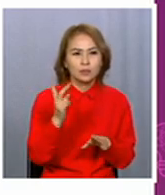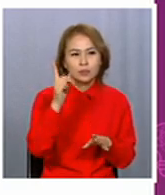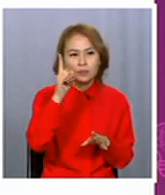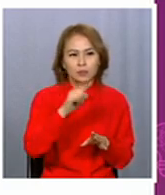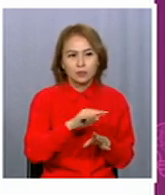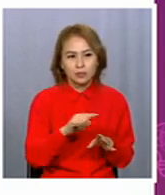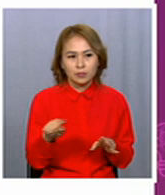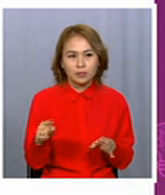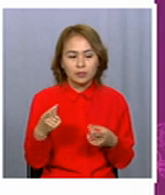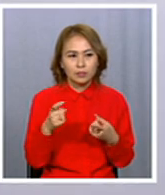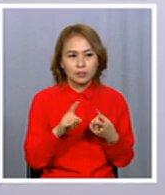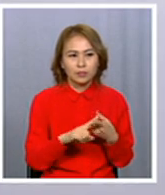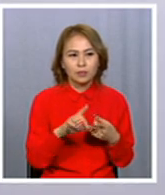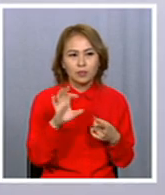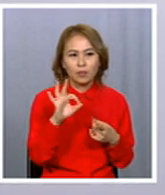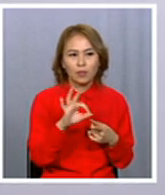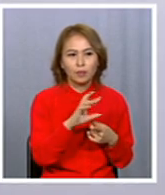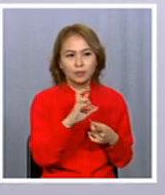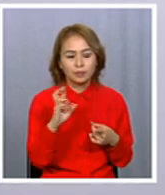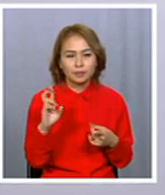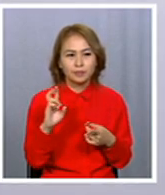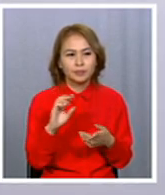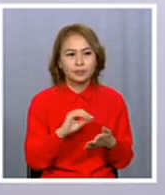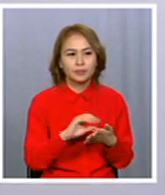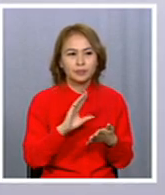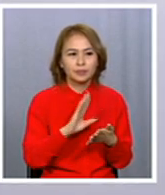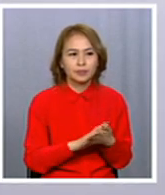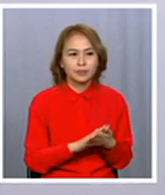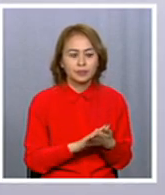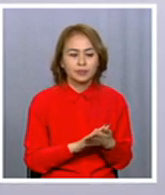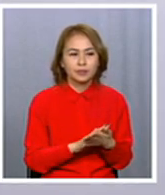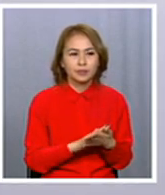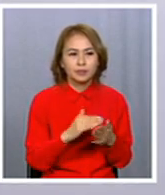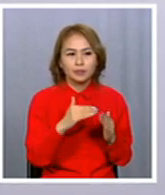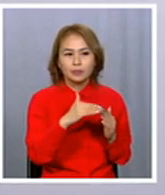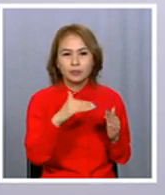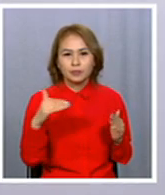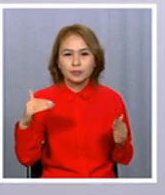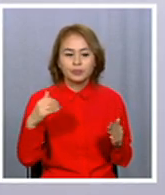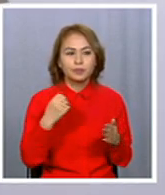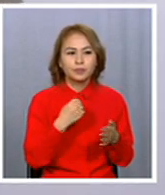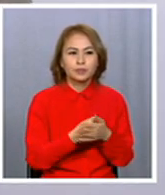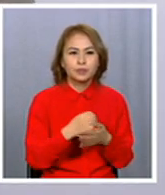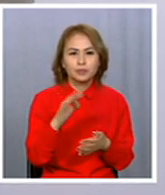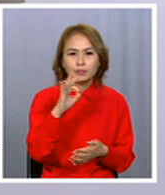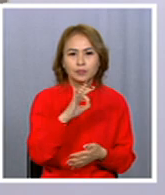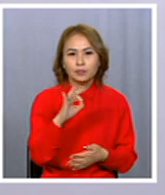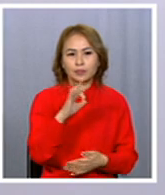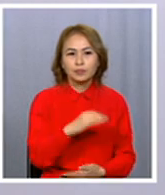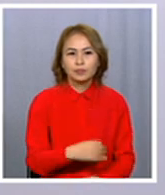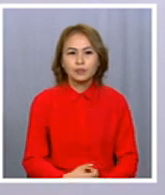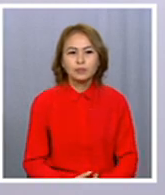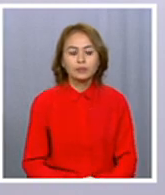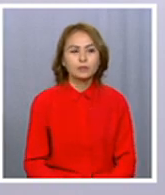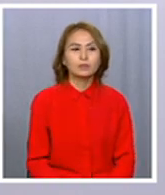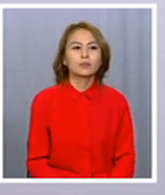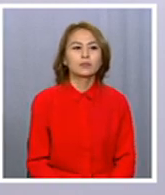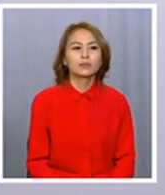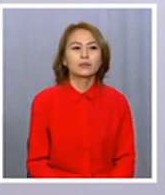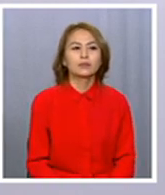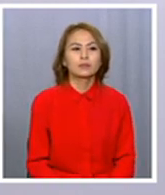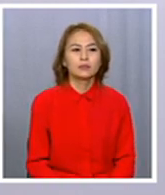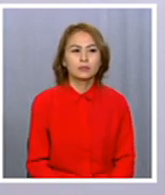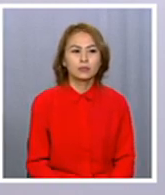мына обы сәулесін мына сызғыштың бойымен нөлдік нүктеге келтіреміз. Және де мына екінші